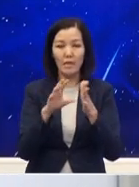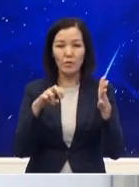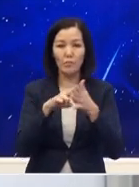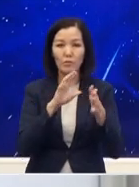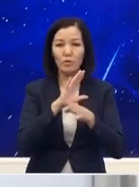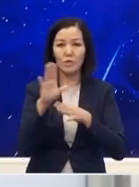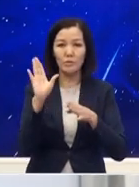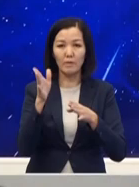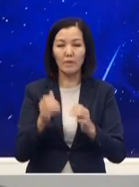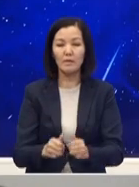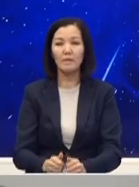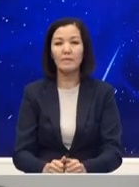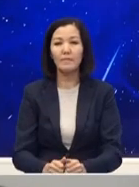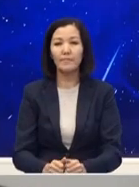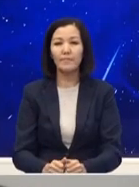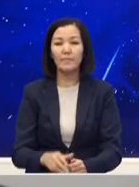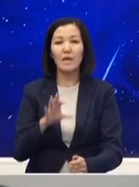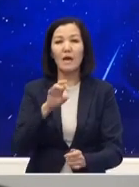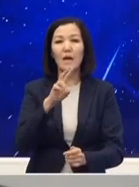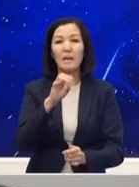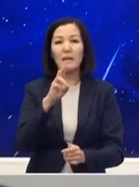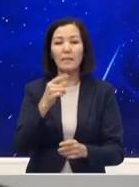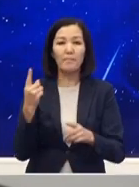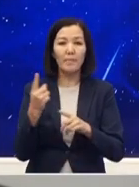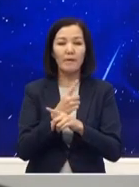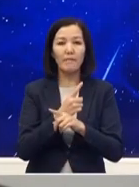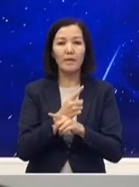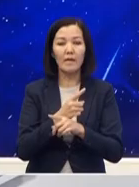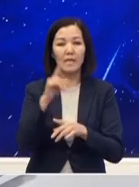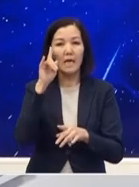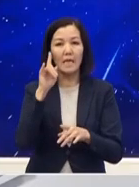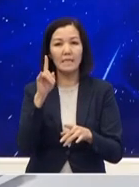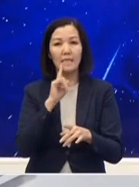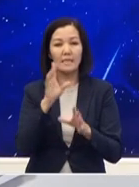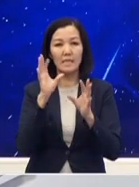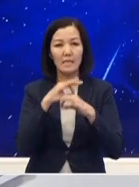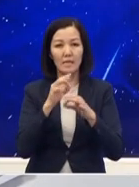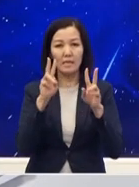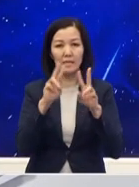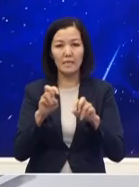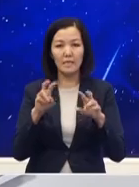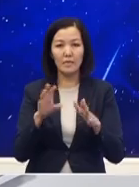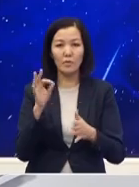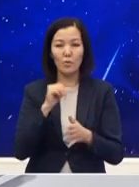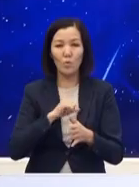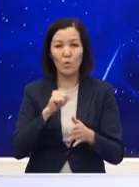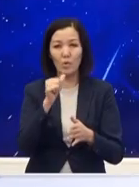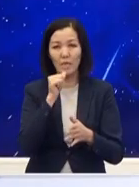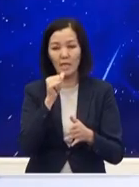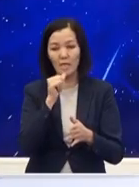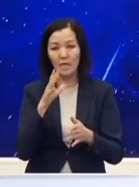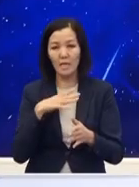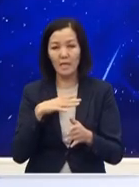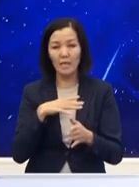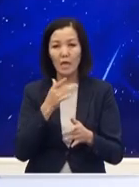почтасына жібереді. Олимп зертханасы алғашқыда отандық зерттеушілердің тест сынамаларын қолданыпты, кейіннен шетелдік